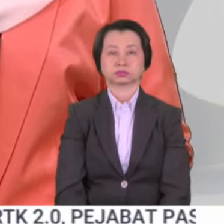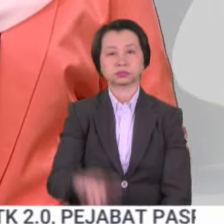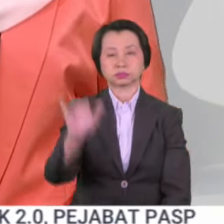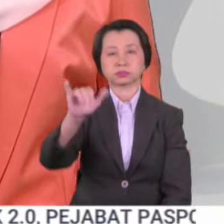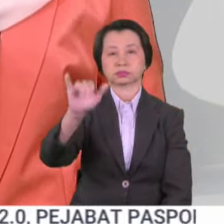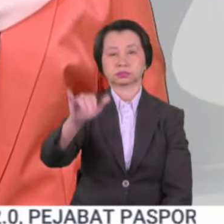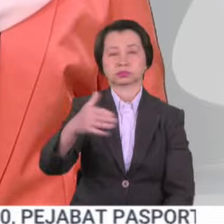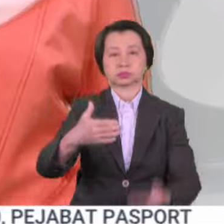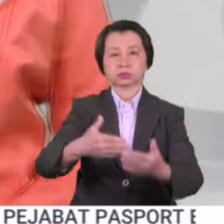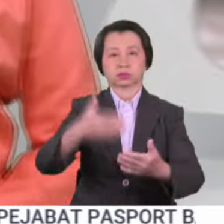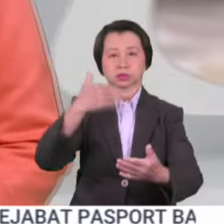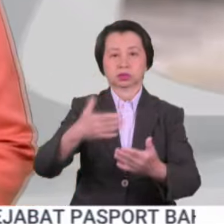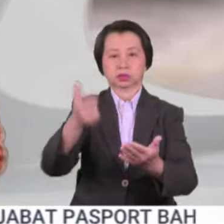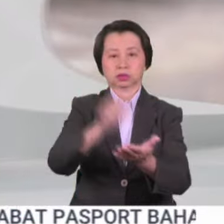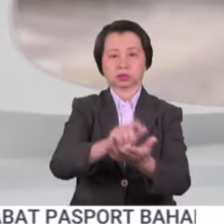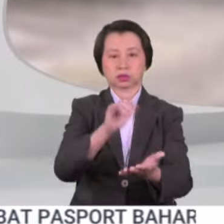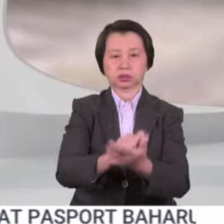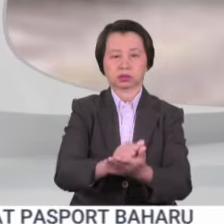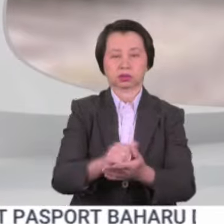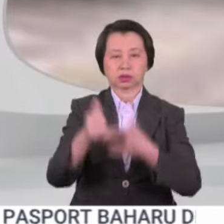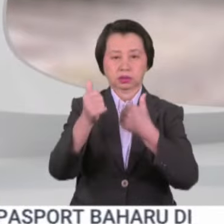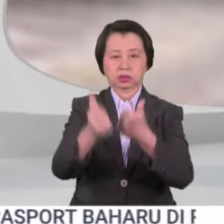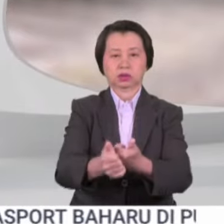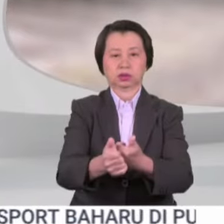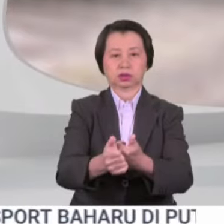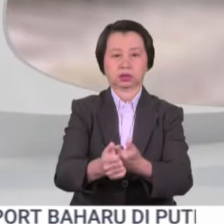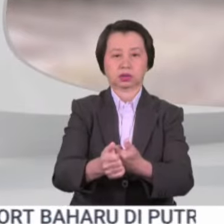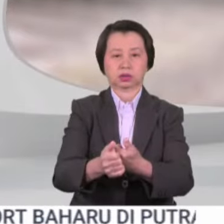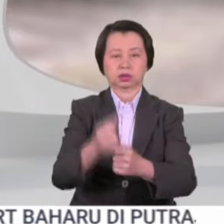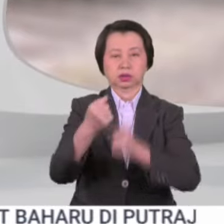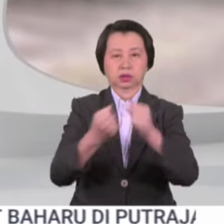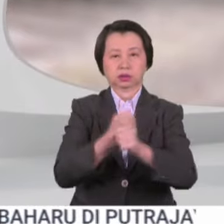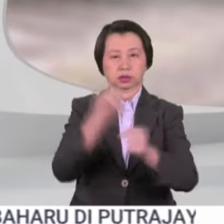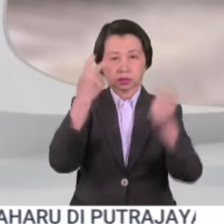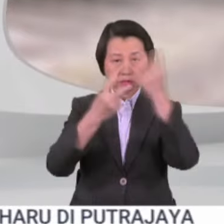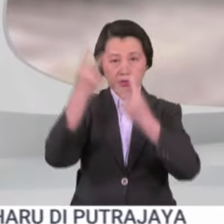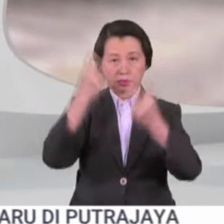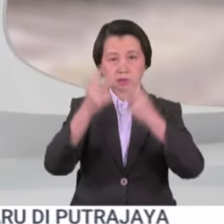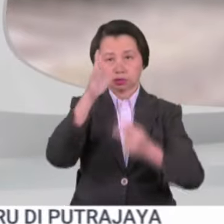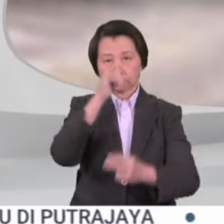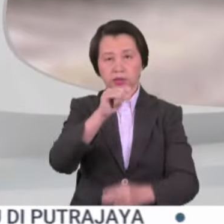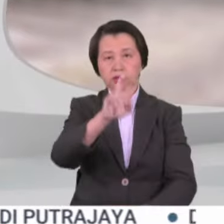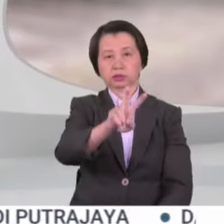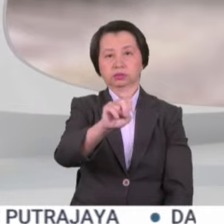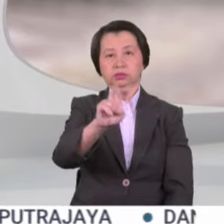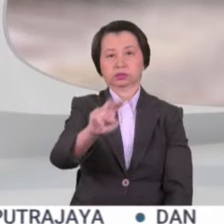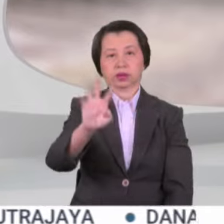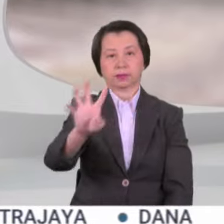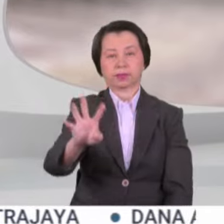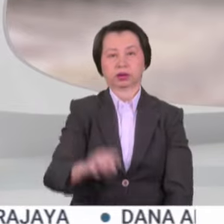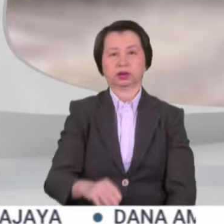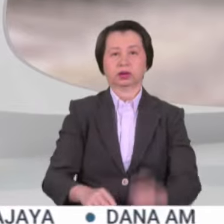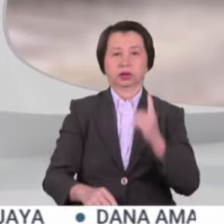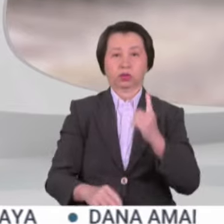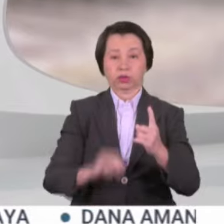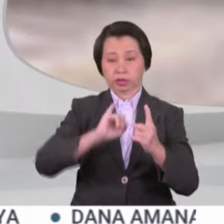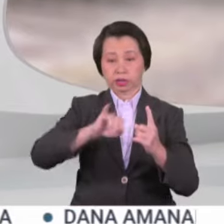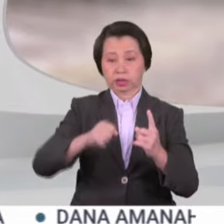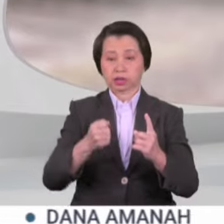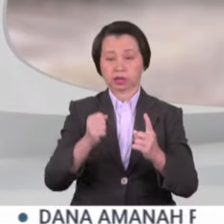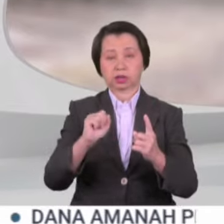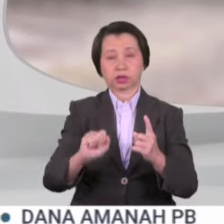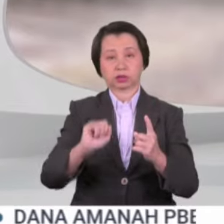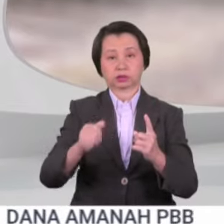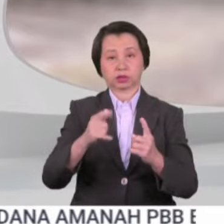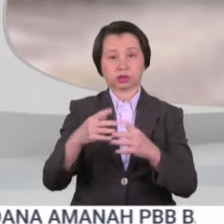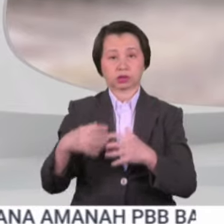Ya, Sahi, sebelum ke laporan itu, kita ikuti dahulu perkembangan Tahun Melawat Melaka 2024. Satu jawatan kuasa khas